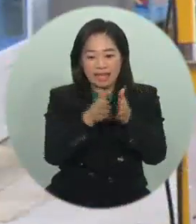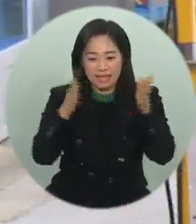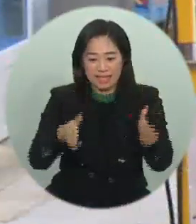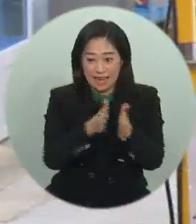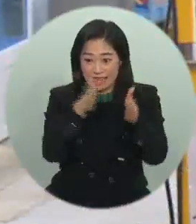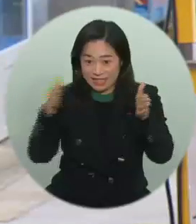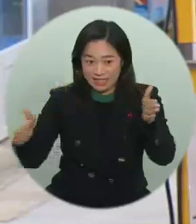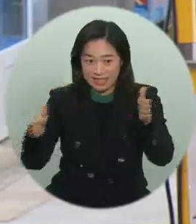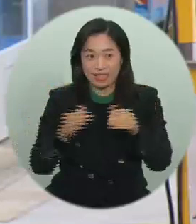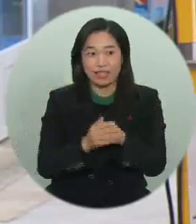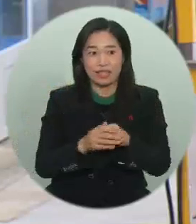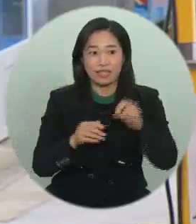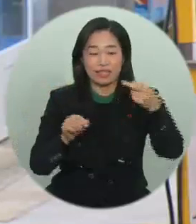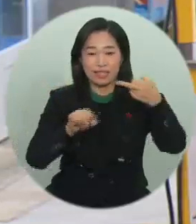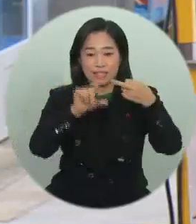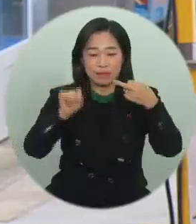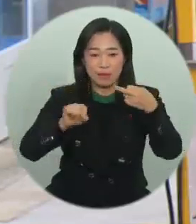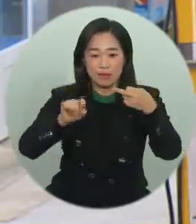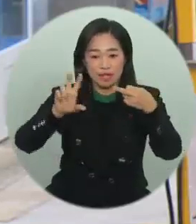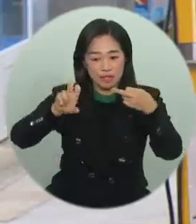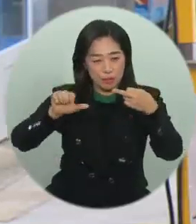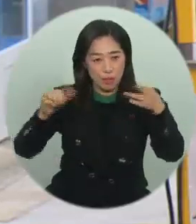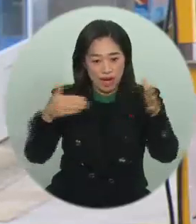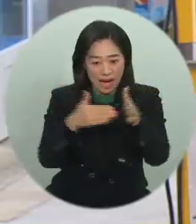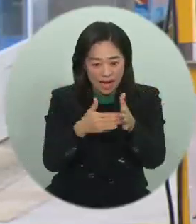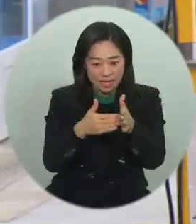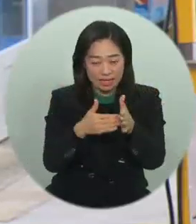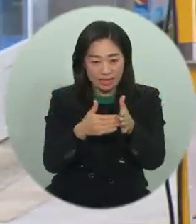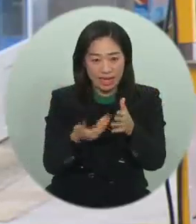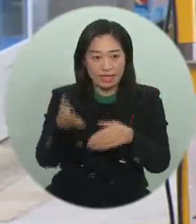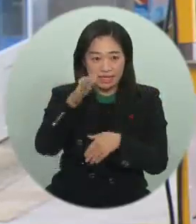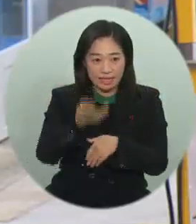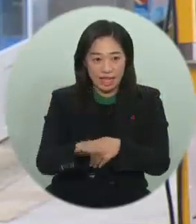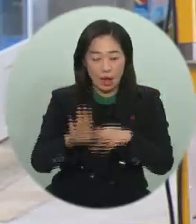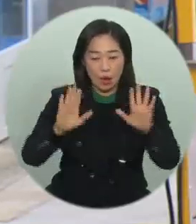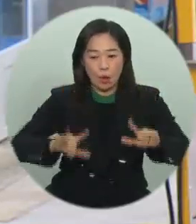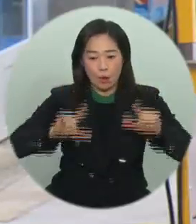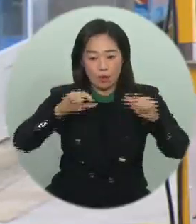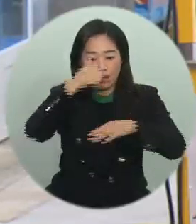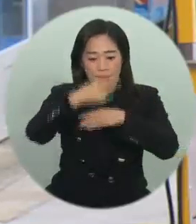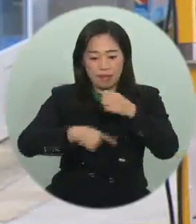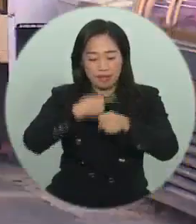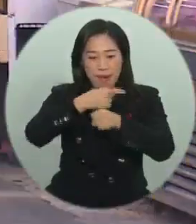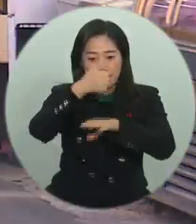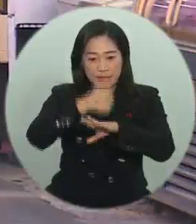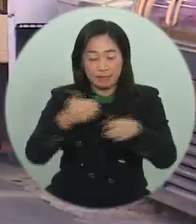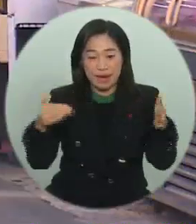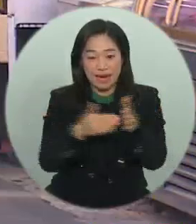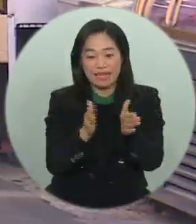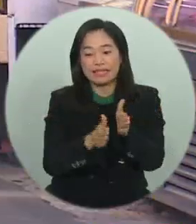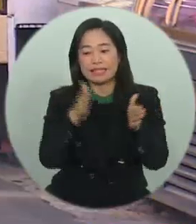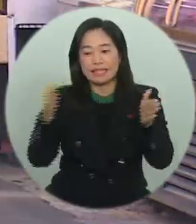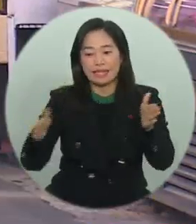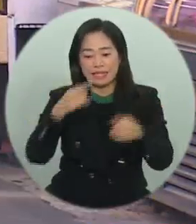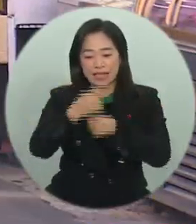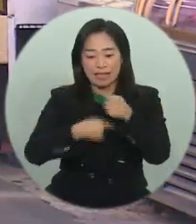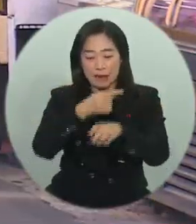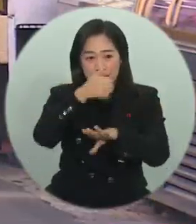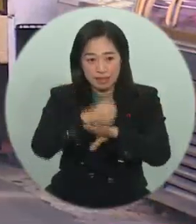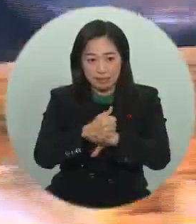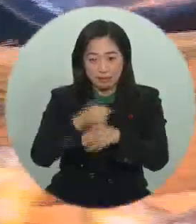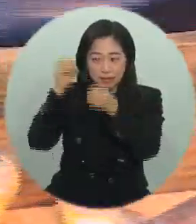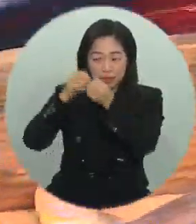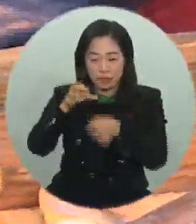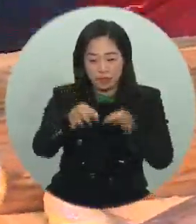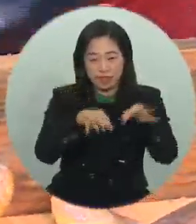12월 15일까지 진행 예정이었던 온누리 상품권 환급 행사는 올해 연말까지 연장됐습니다. 연말 연시